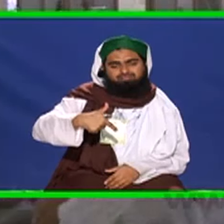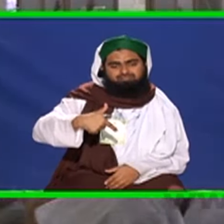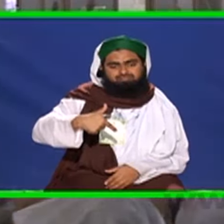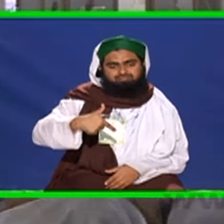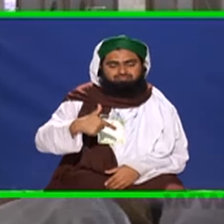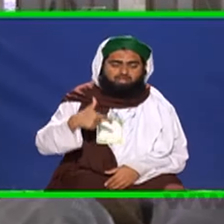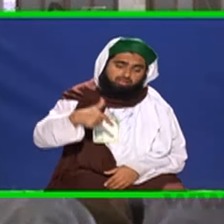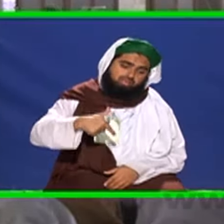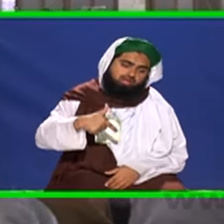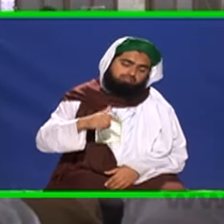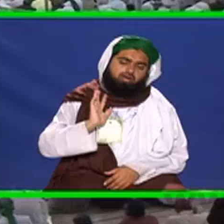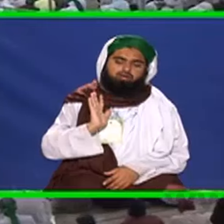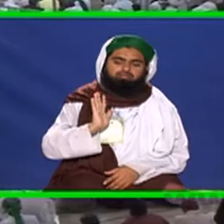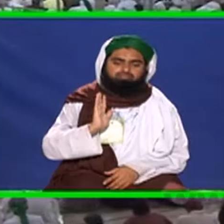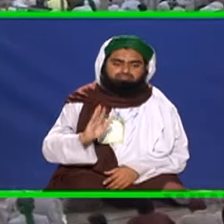پانچ بار.